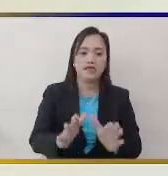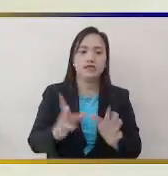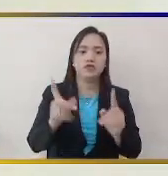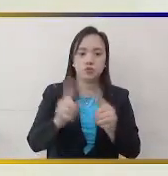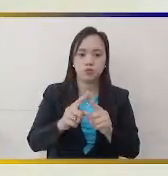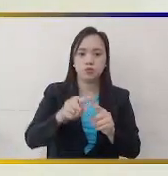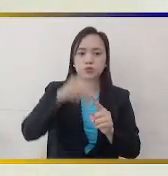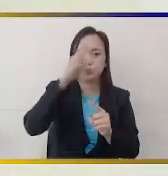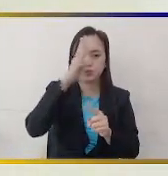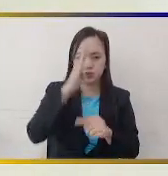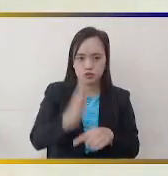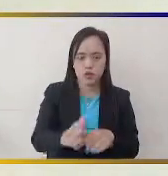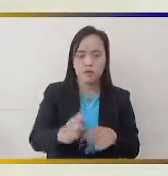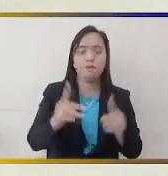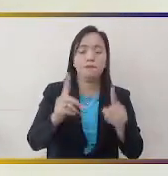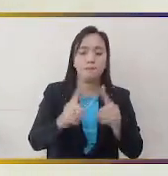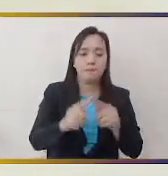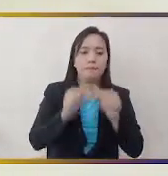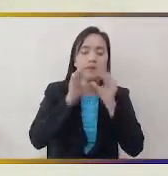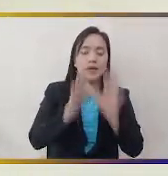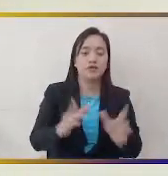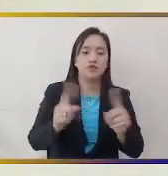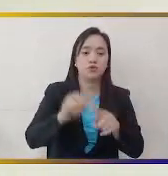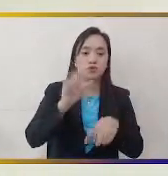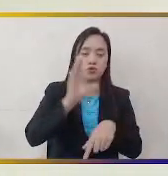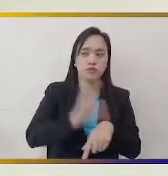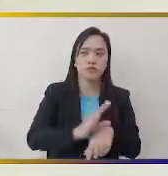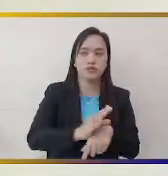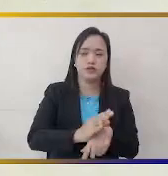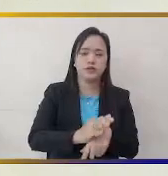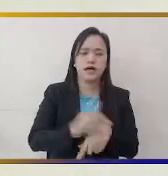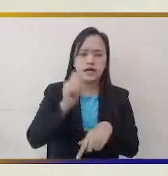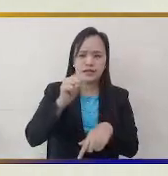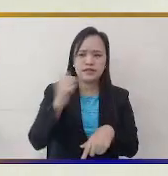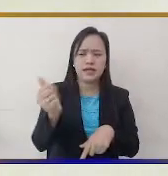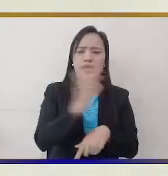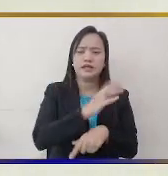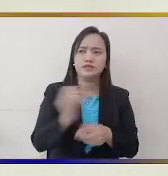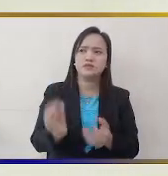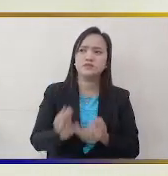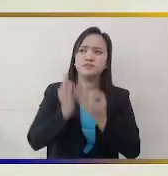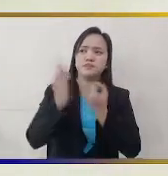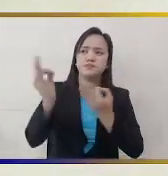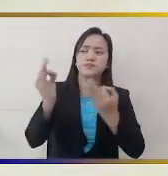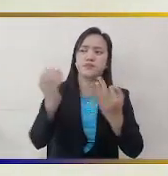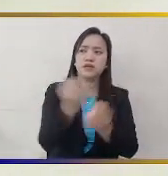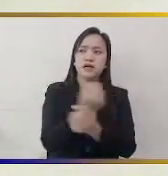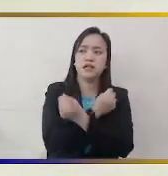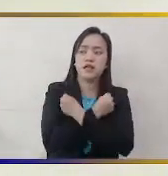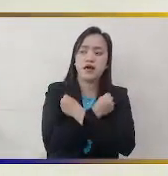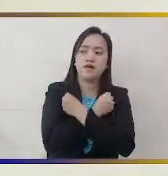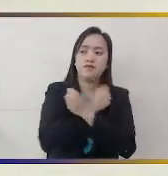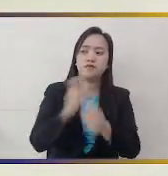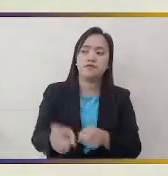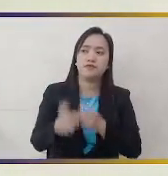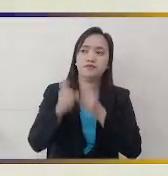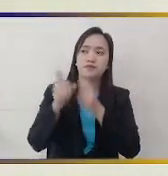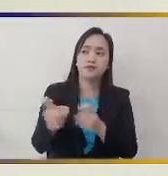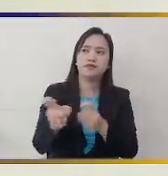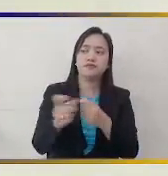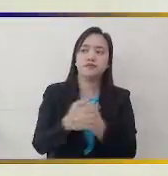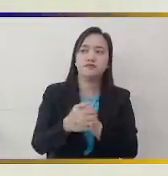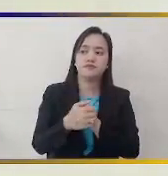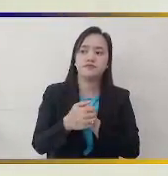kanya Amen tights overing and everything Love Gift nakatikim ka pa n sir J Syempre Yes at